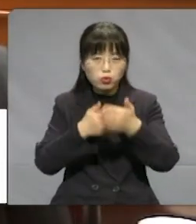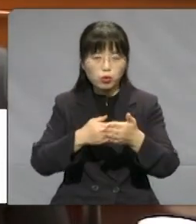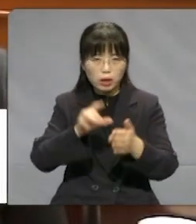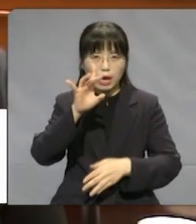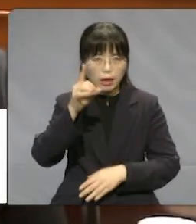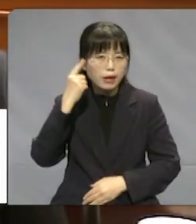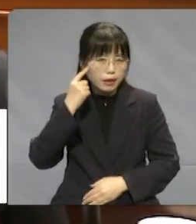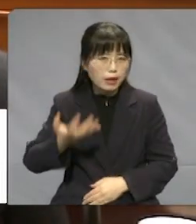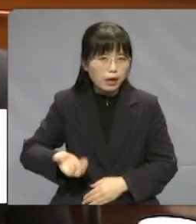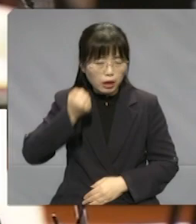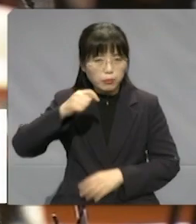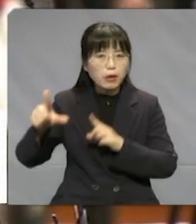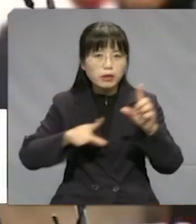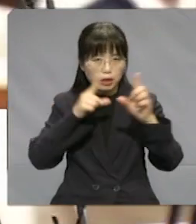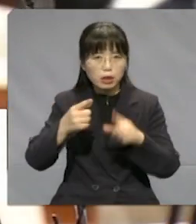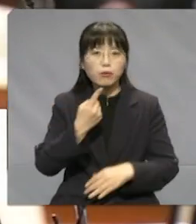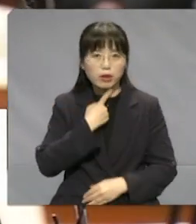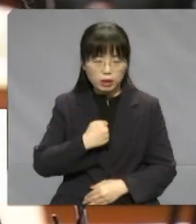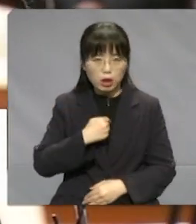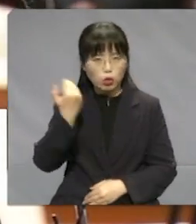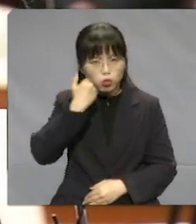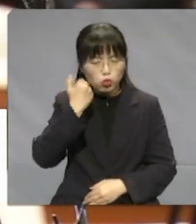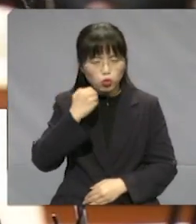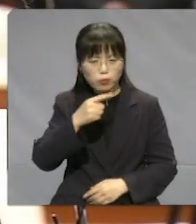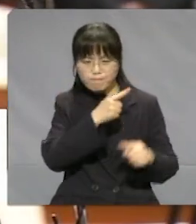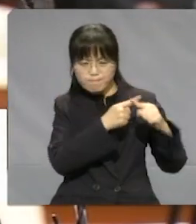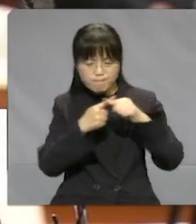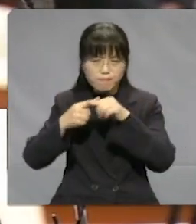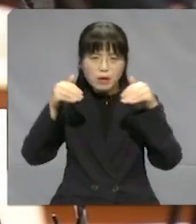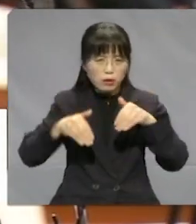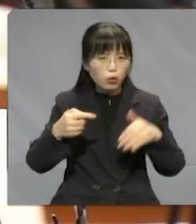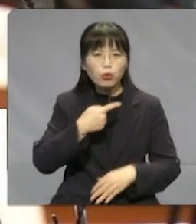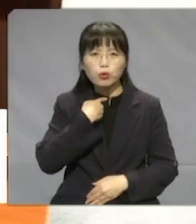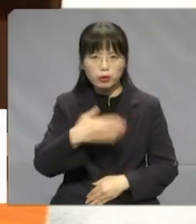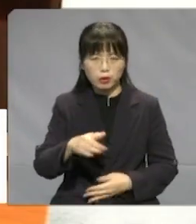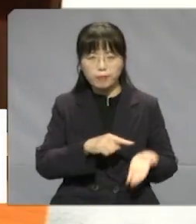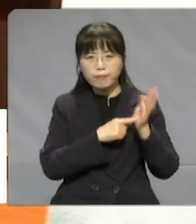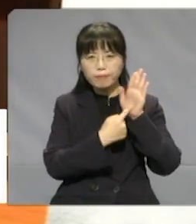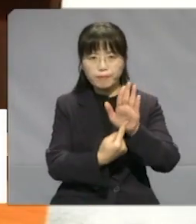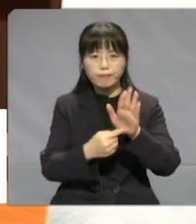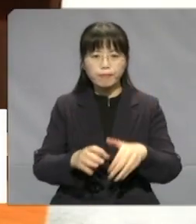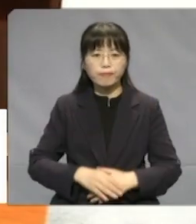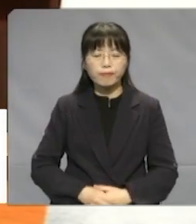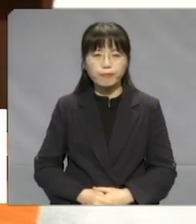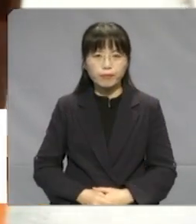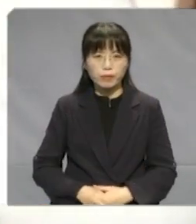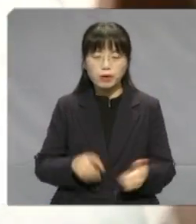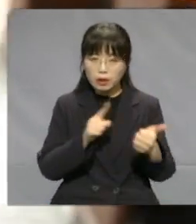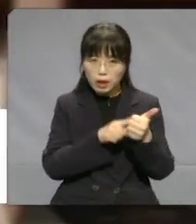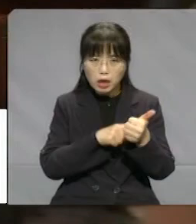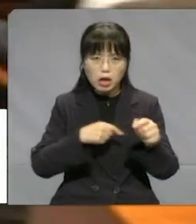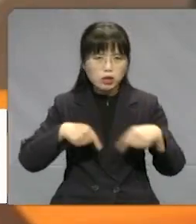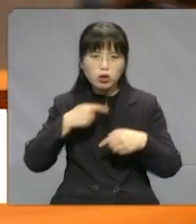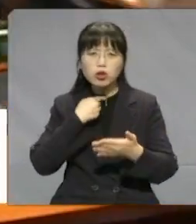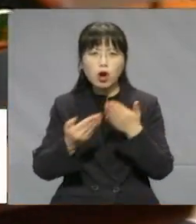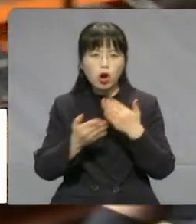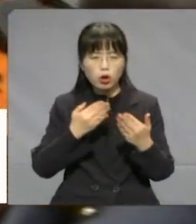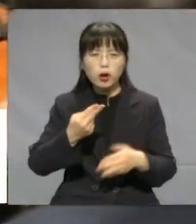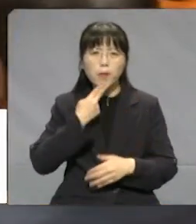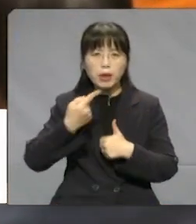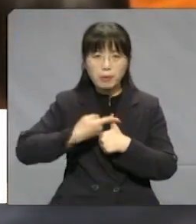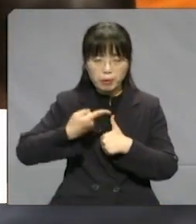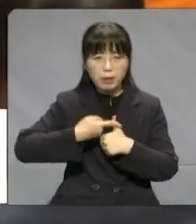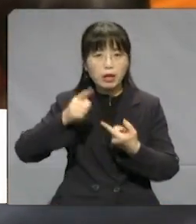기준을 생각하면서 살아왔다며 누구를 맹종한 적이 없다고 답했습니다. 한 장관은 정치 경험이 없다는